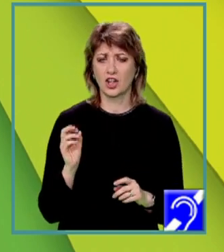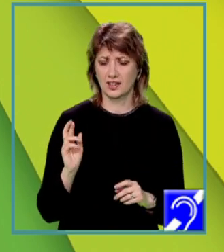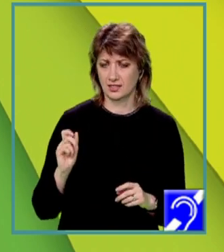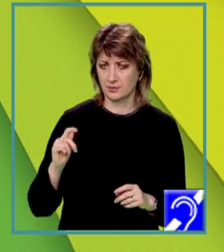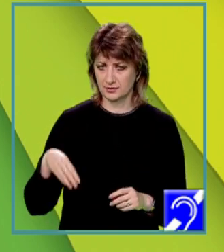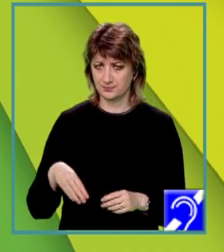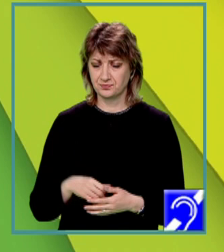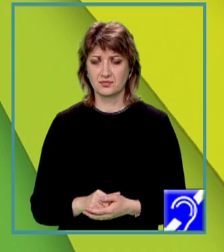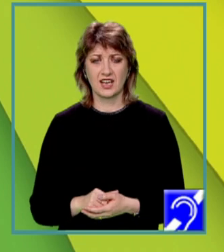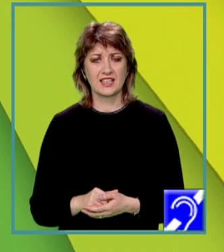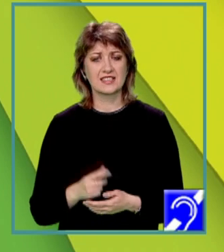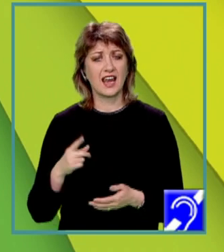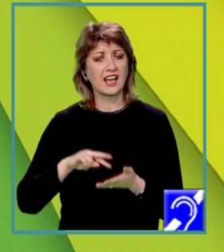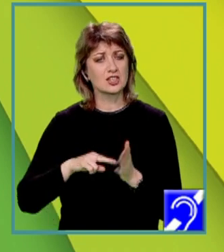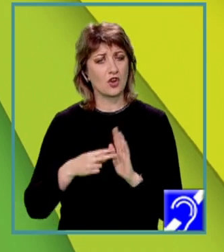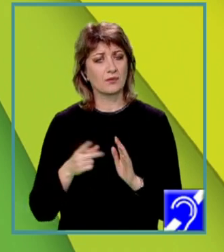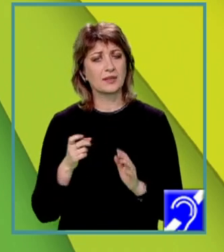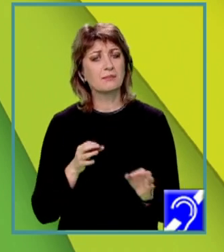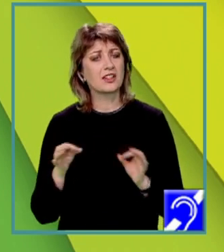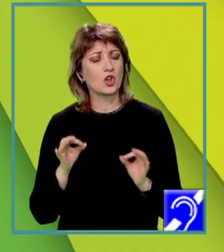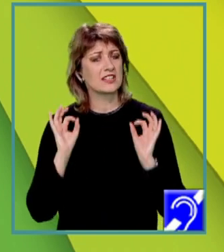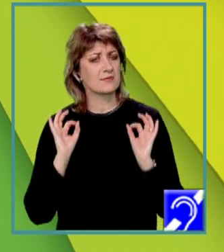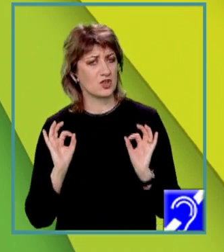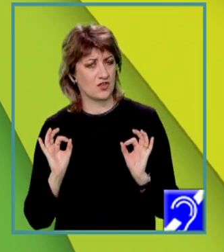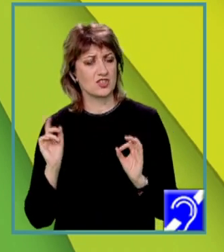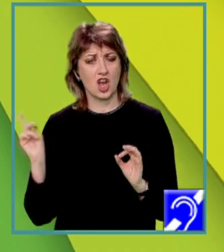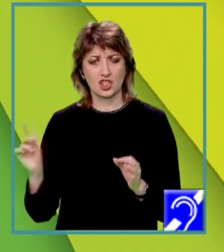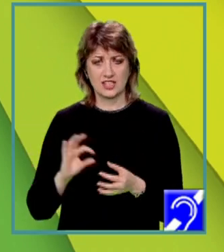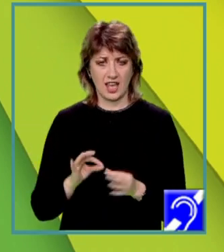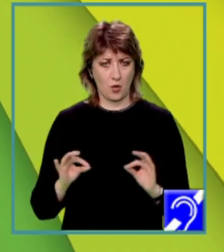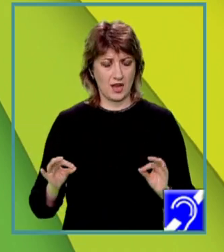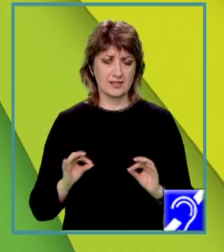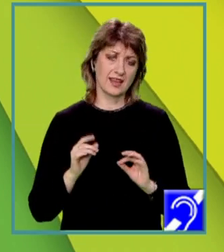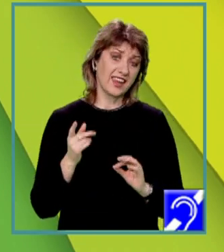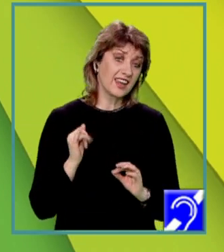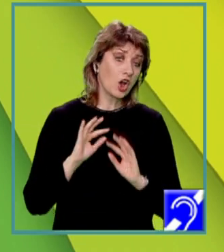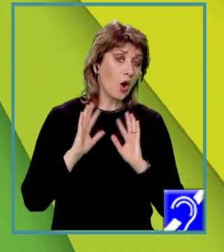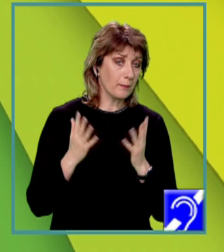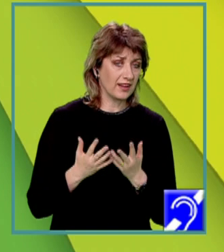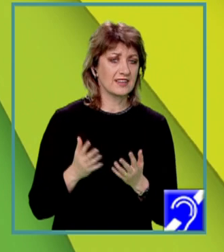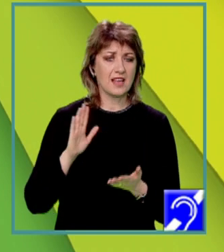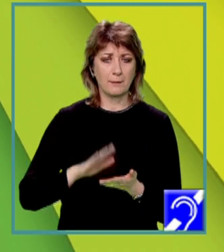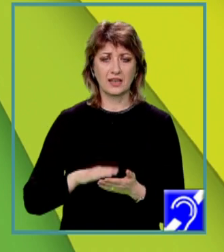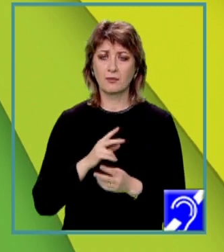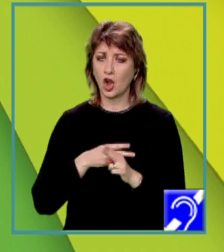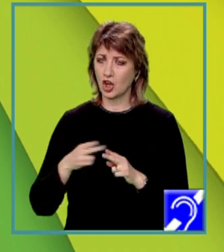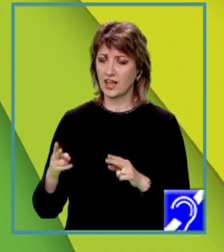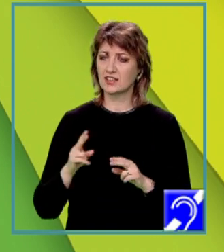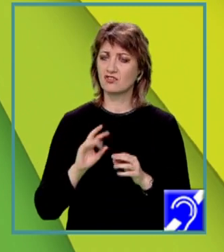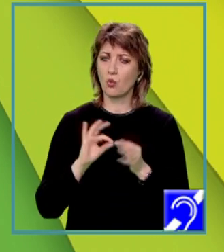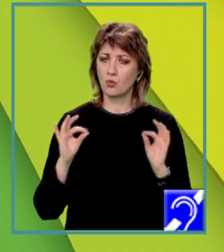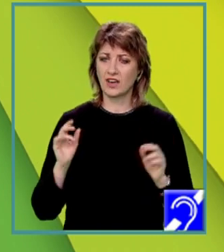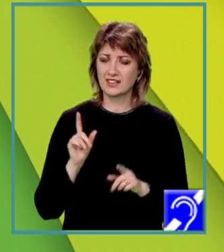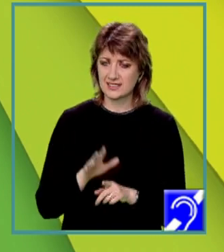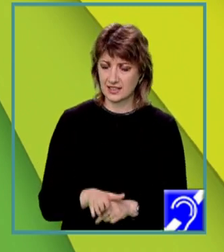să le rezolvăm prin Metodele specifice pe acestei ecuații incomplete să aplicăm corect formula discriminantul